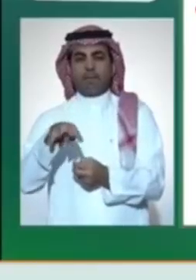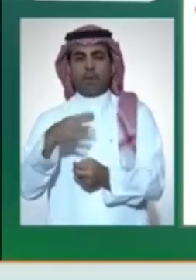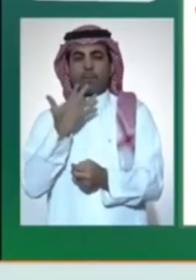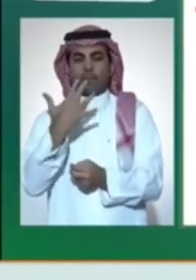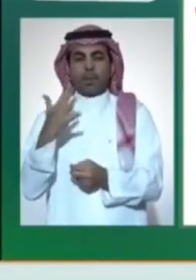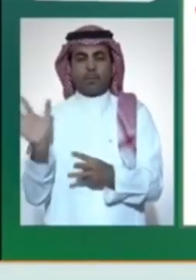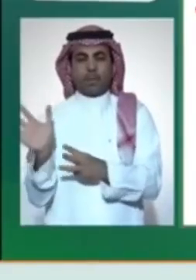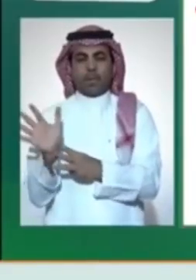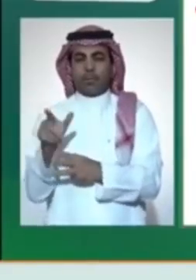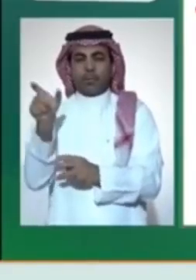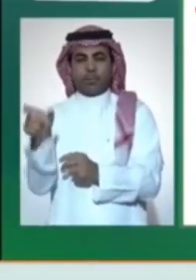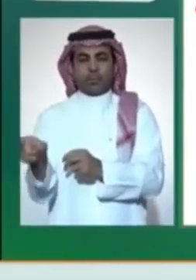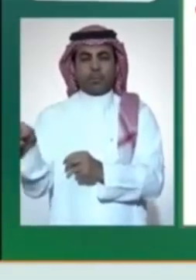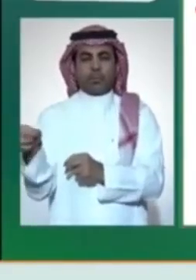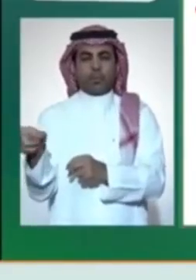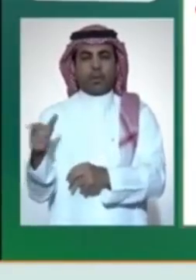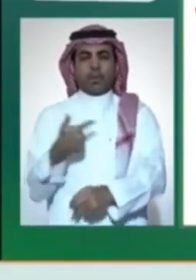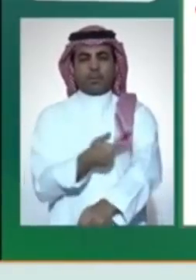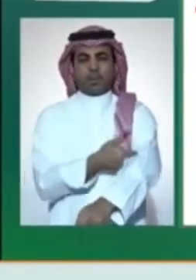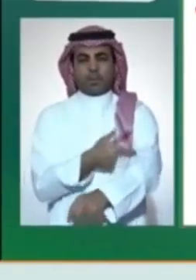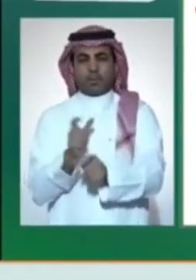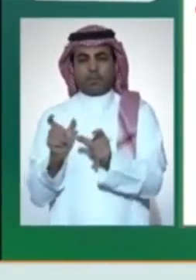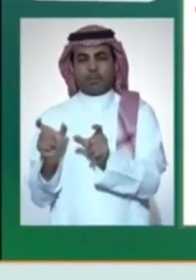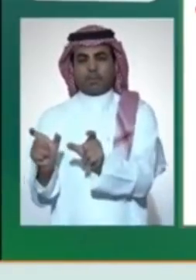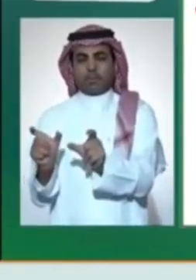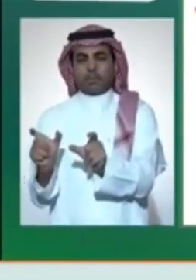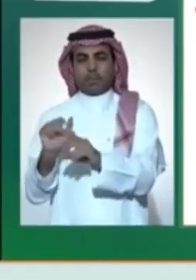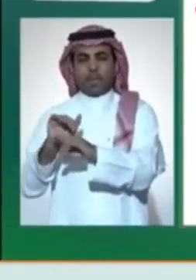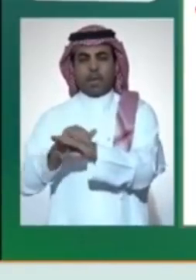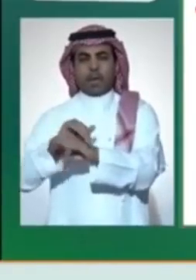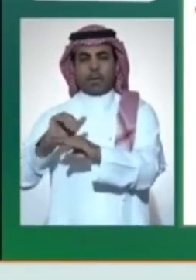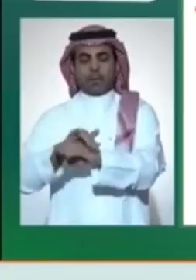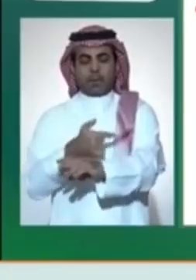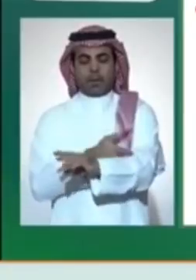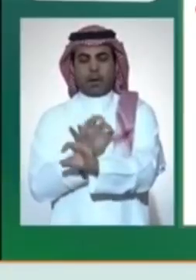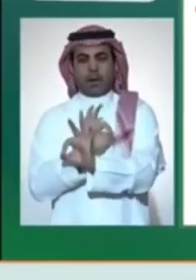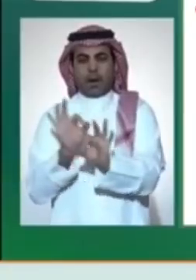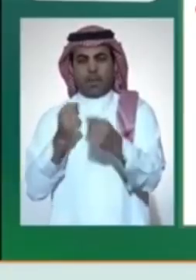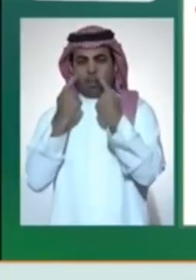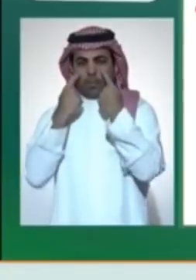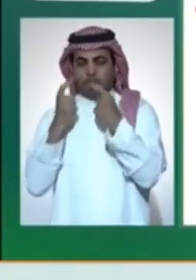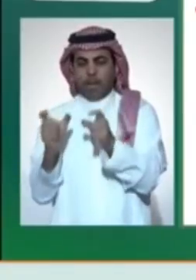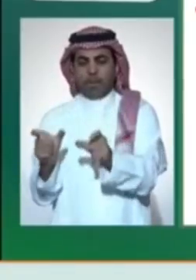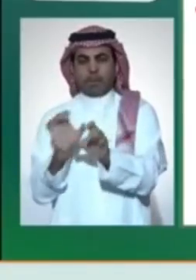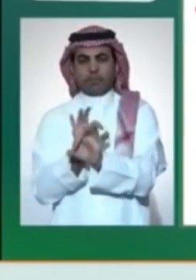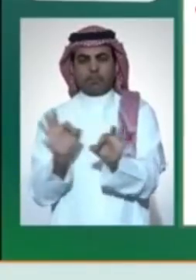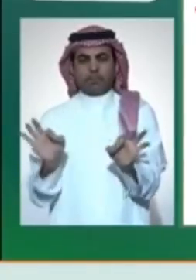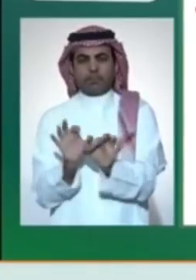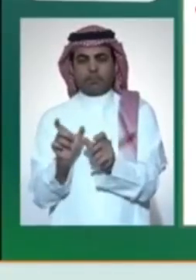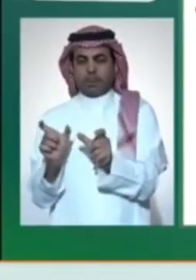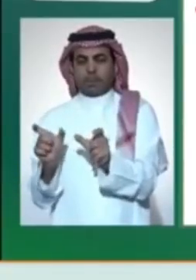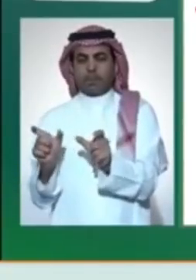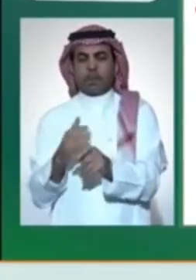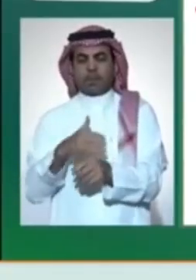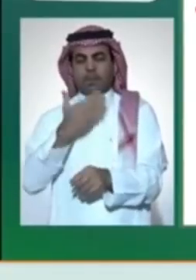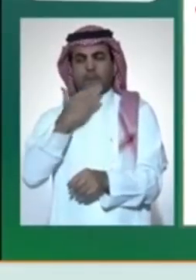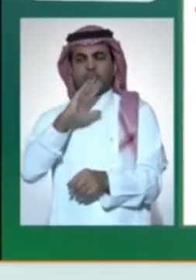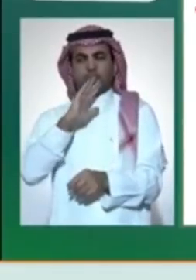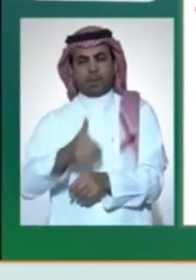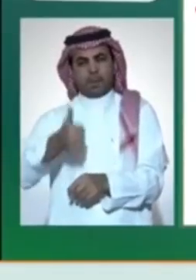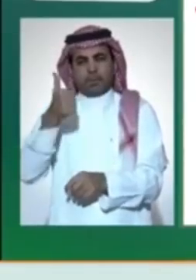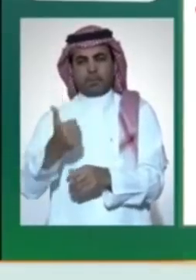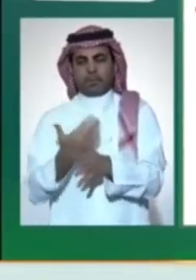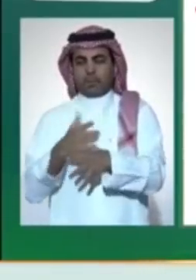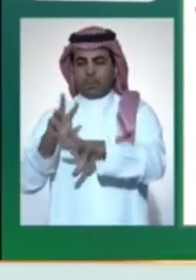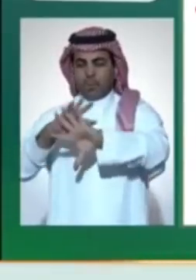27535 هي حالات نشطة لا تزال تتلقى الرعاية الطبية والمتابعة الصحية اللازمة لها. نحمد الله أن معظمهم